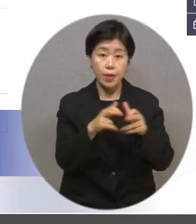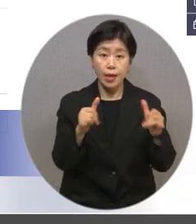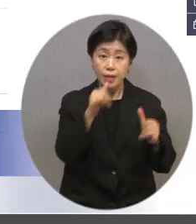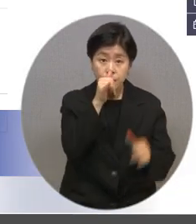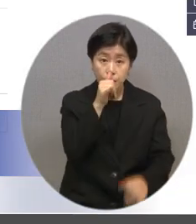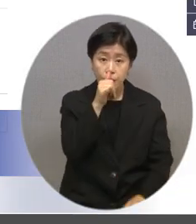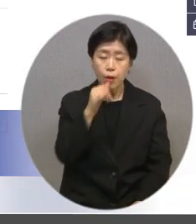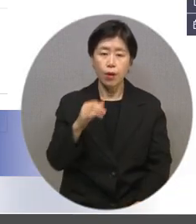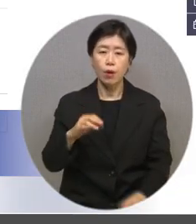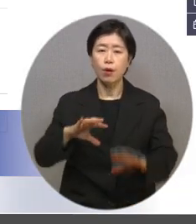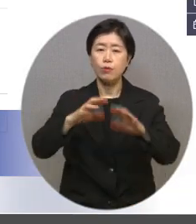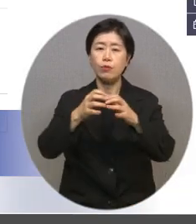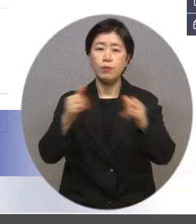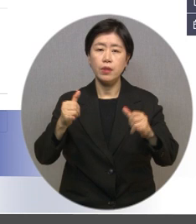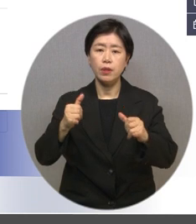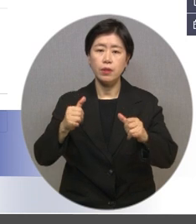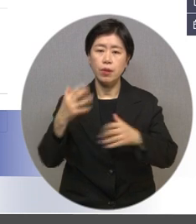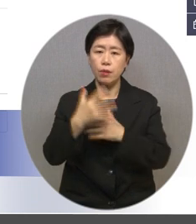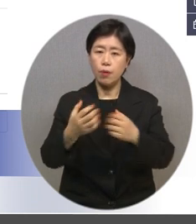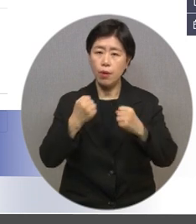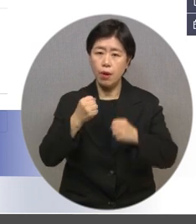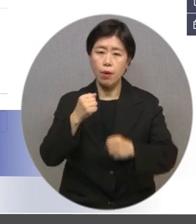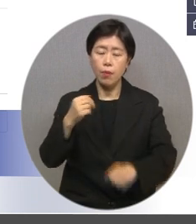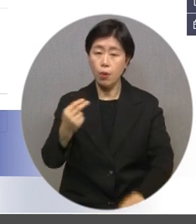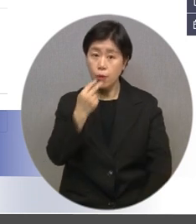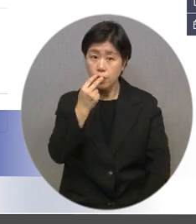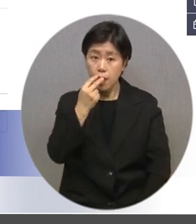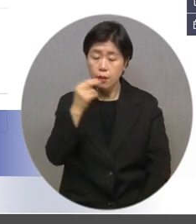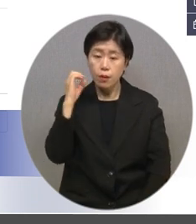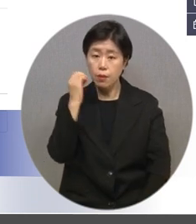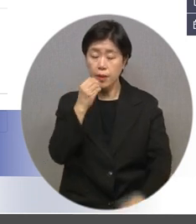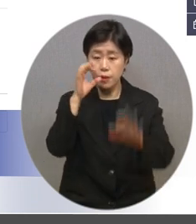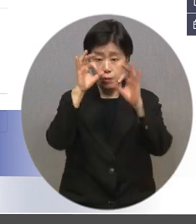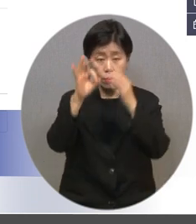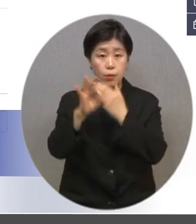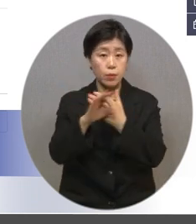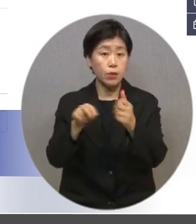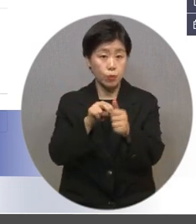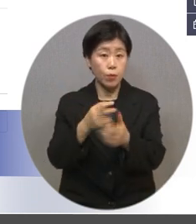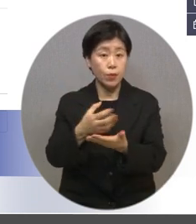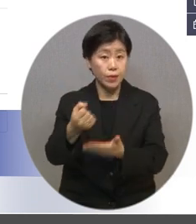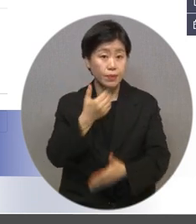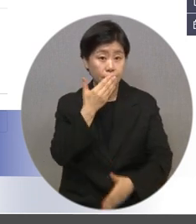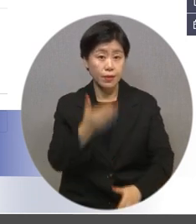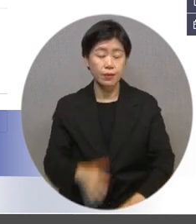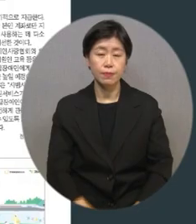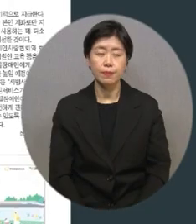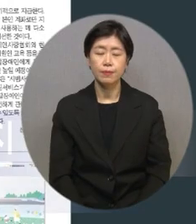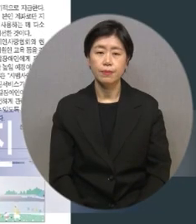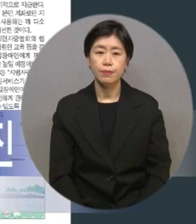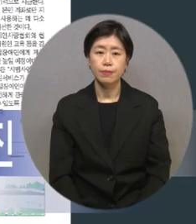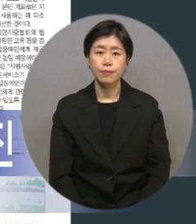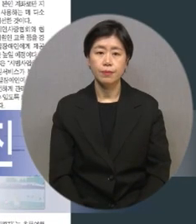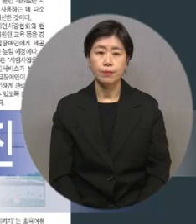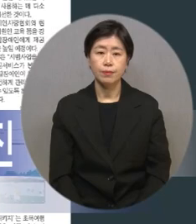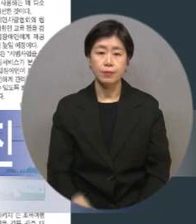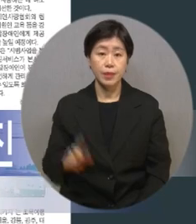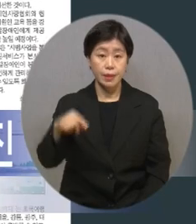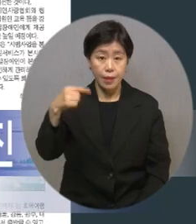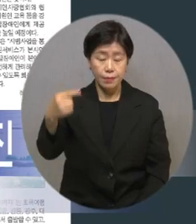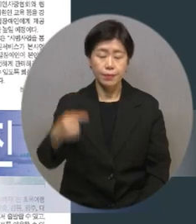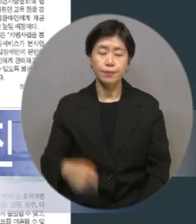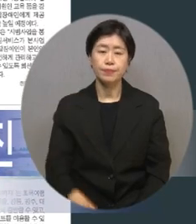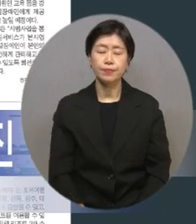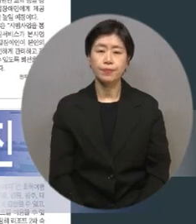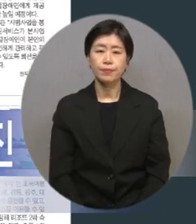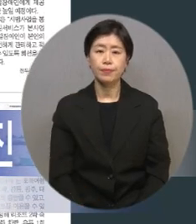국민 건강보공단 홈페이지에서 자세한 정 를 확인할 수 있습니다 계속해서 장애